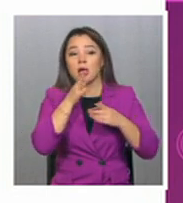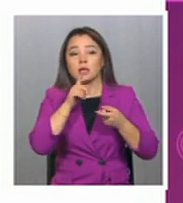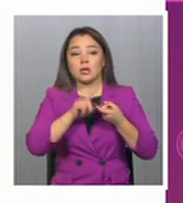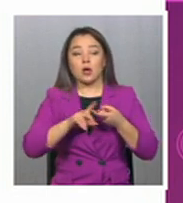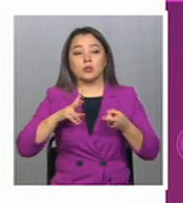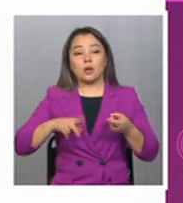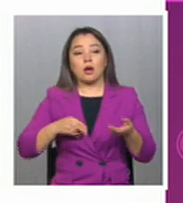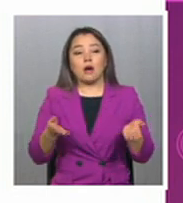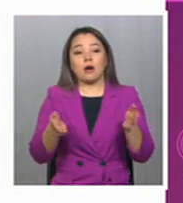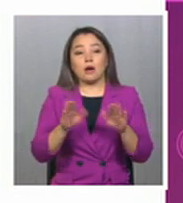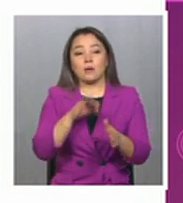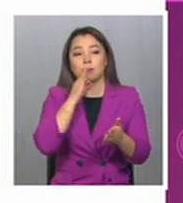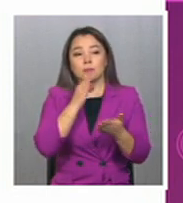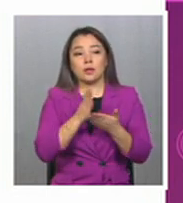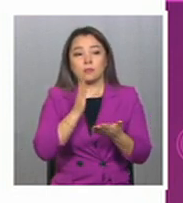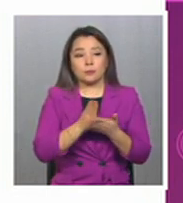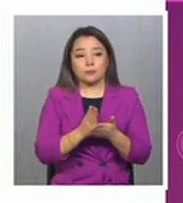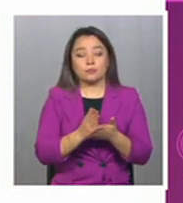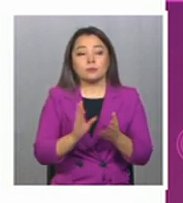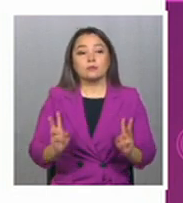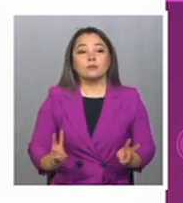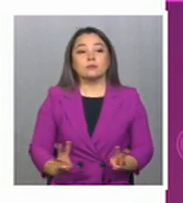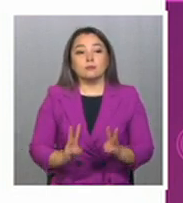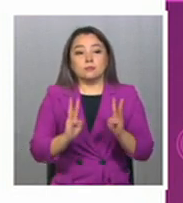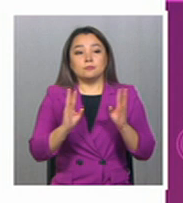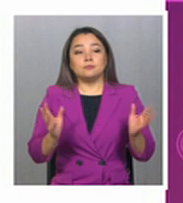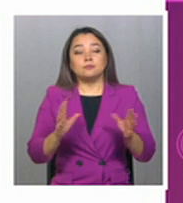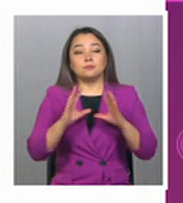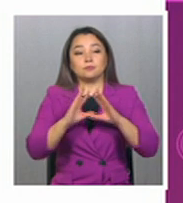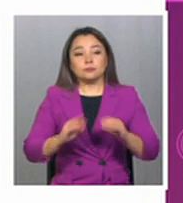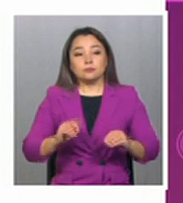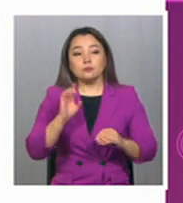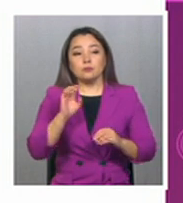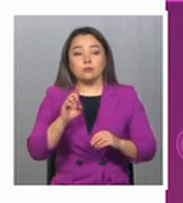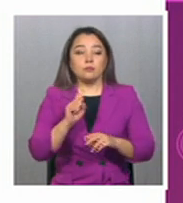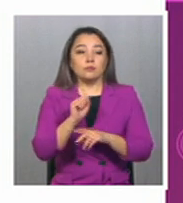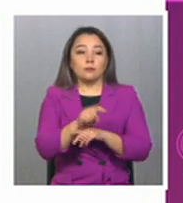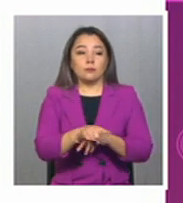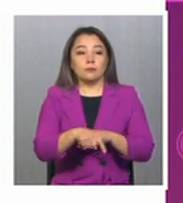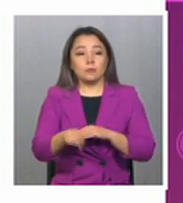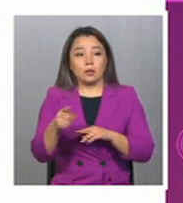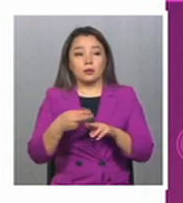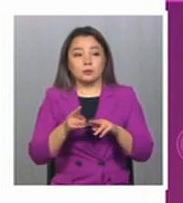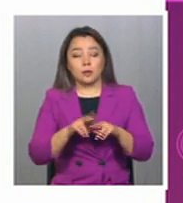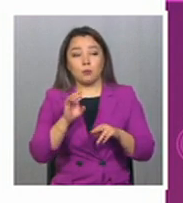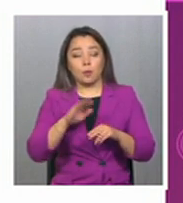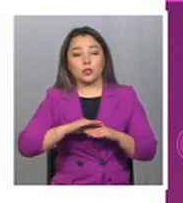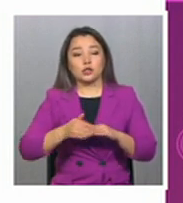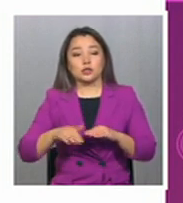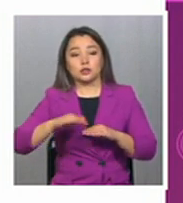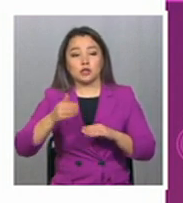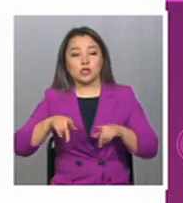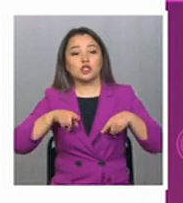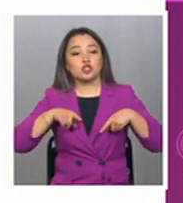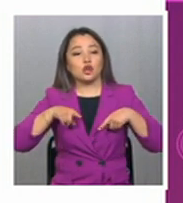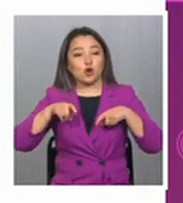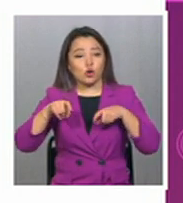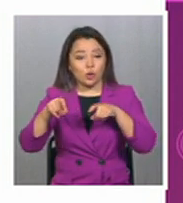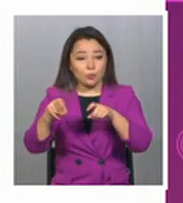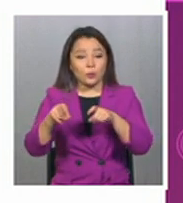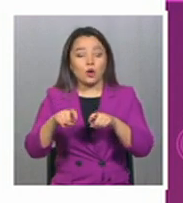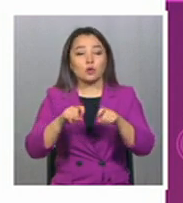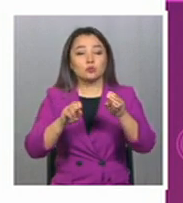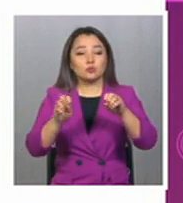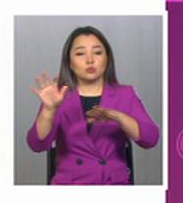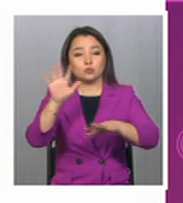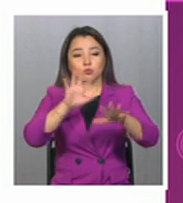қалып қойғанын айтты. Өрт сөндірушілер Бобты жұмсады. Боб баспалдақ арқылы жүгіріп барып, түтіннің